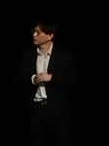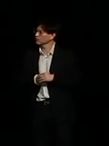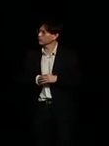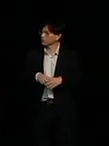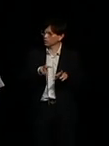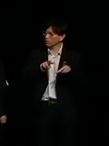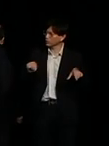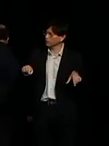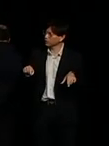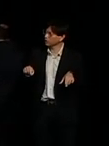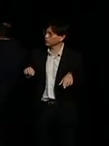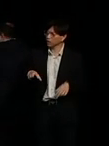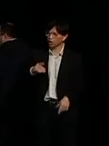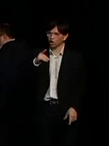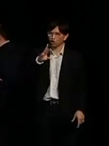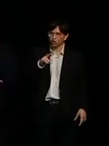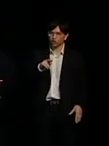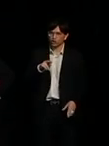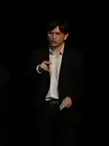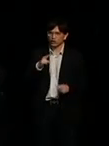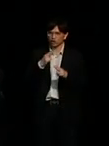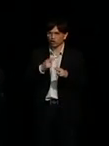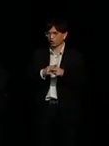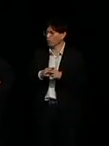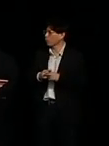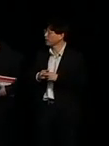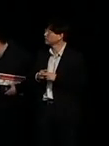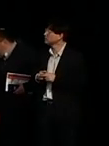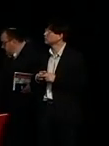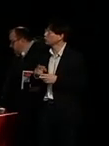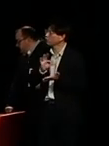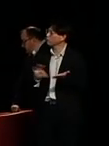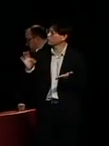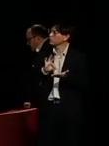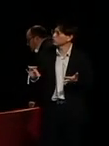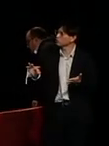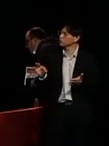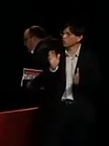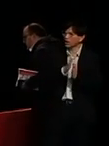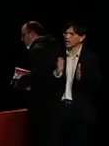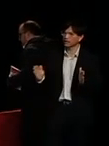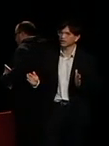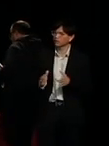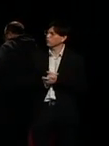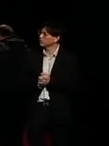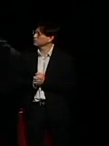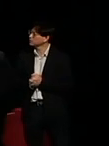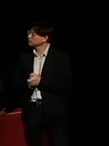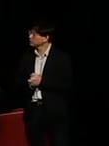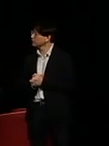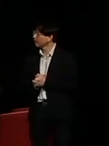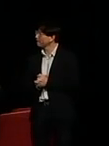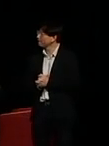mettete diocesi di Roma ufficio Vi esce quella pagina il post che trovate in prima